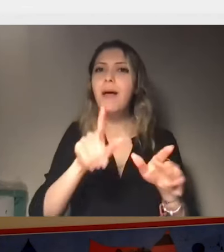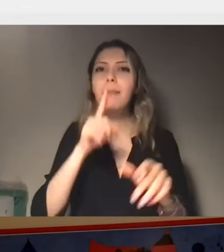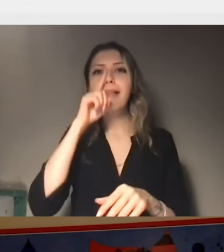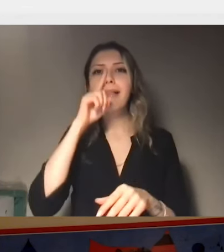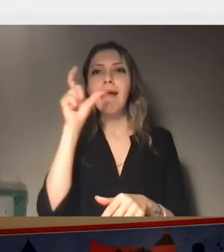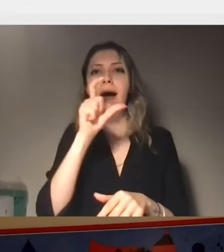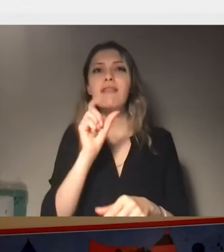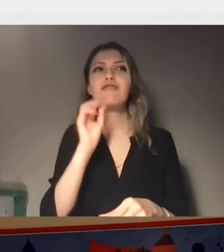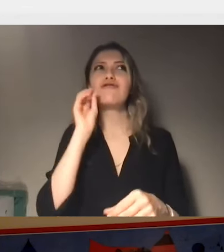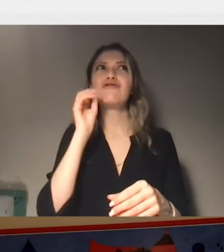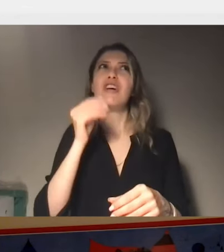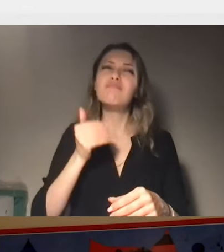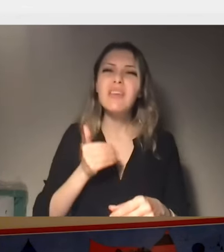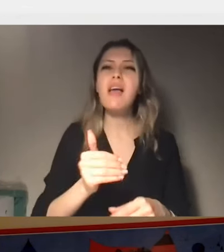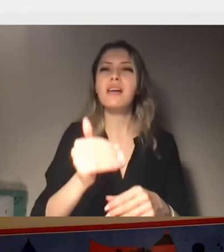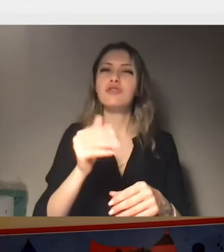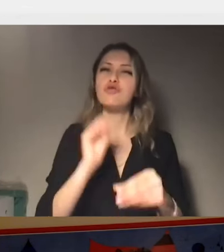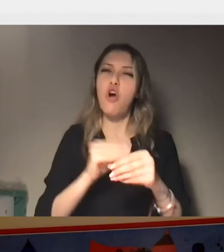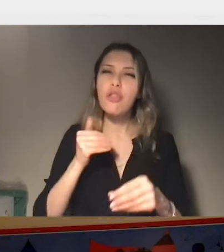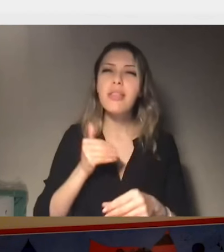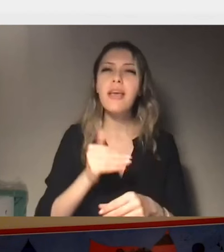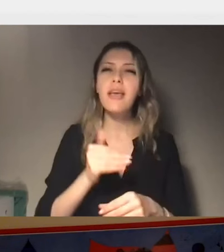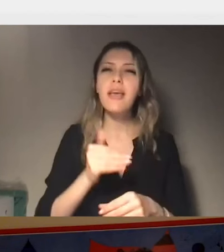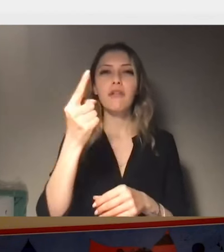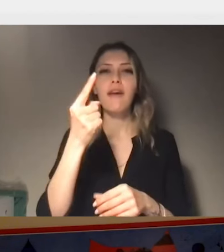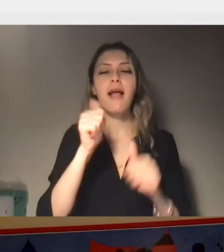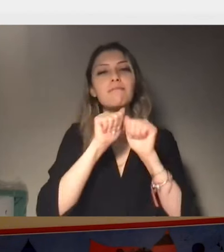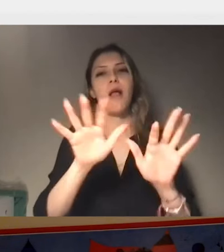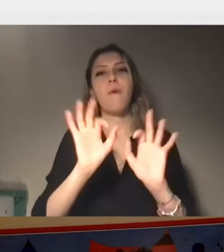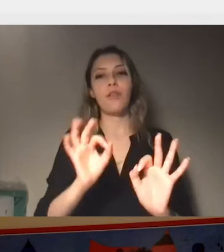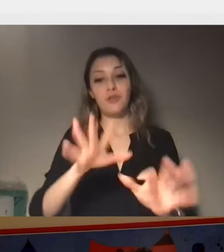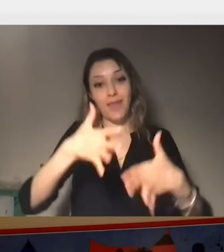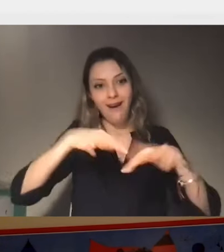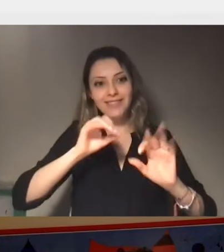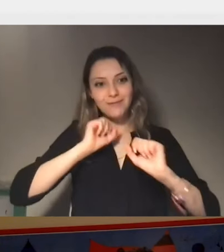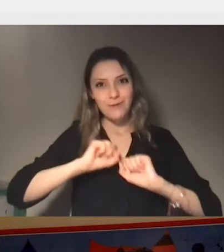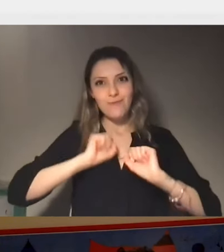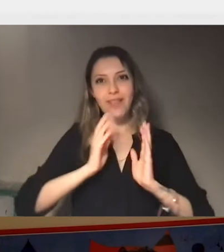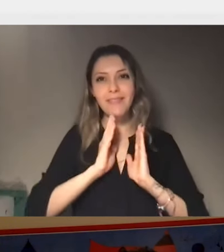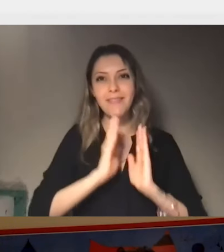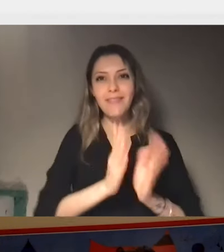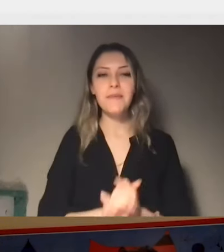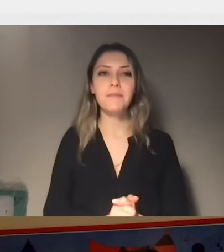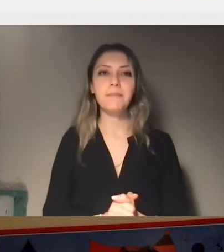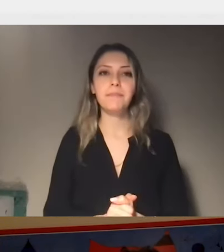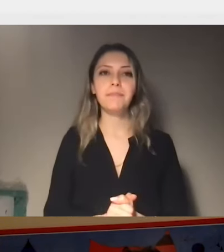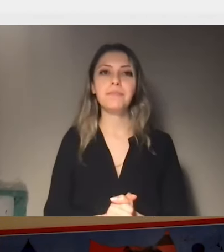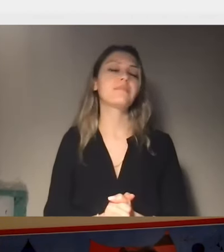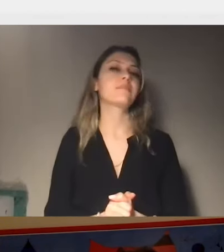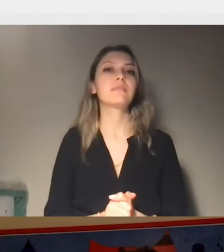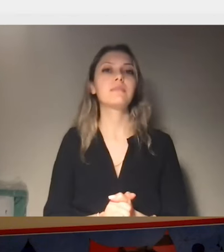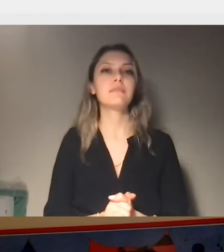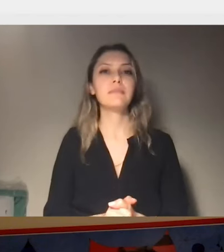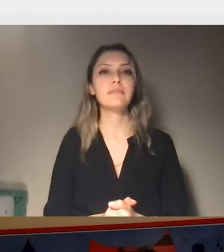sonuna doğru ancak yapabileceğiz. Şu anda birazcık hani hazırlıklarımız ve şeylerimiz devam ediyor. Bu arada İHOP aynı